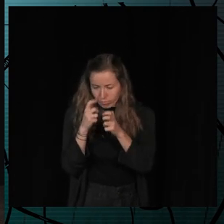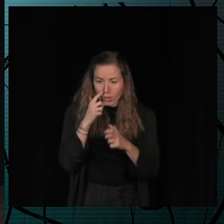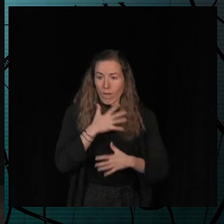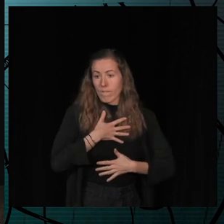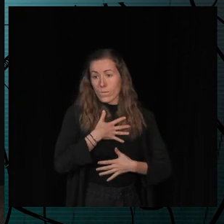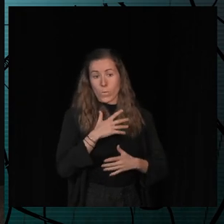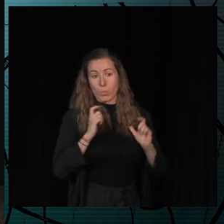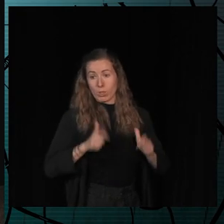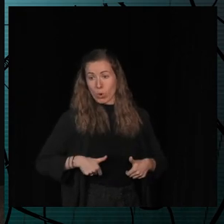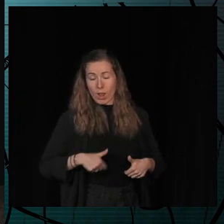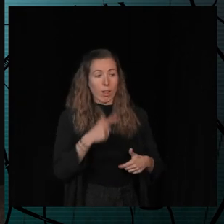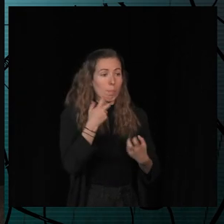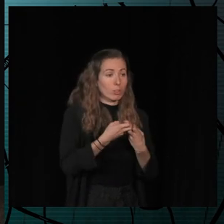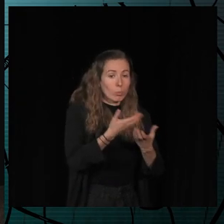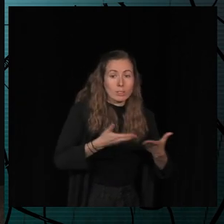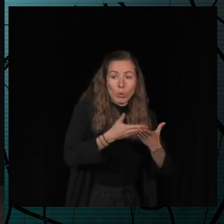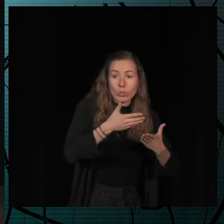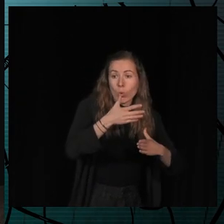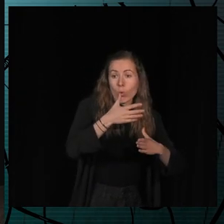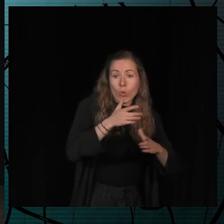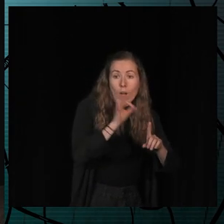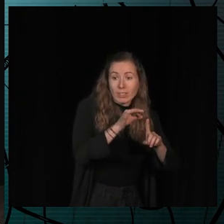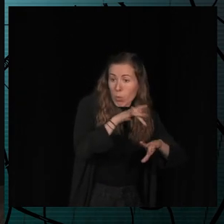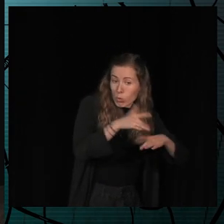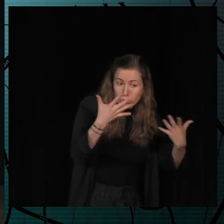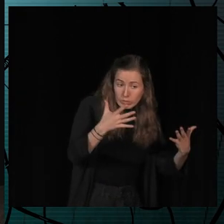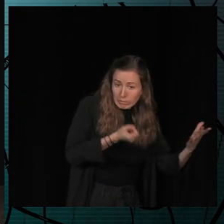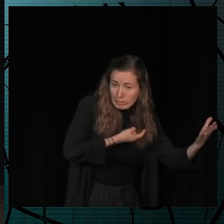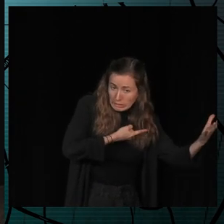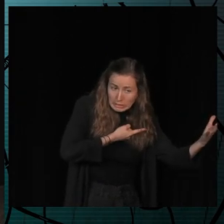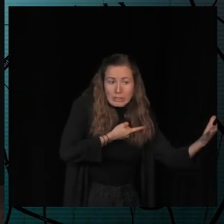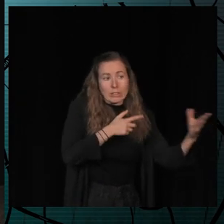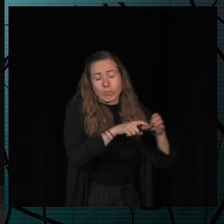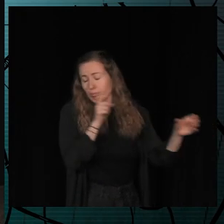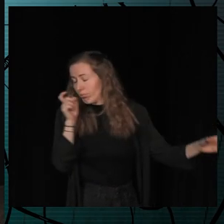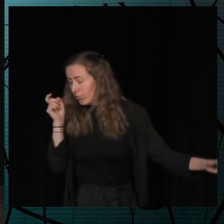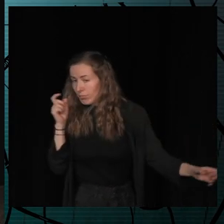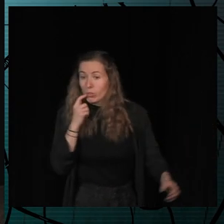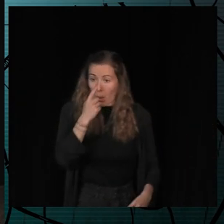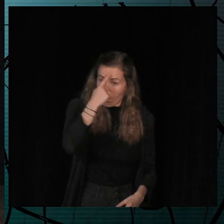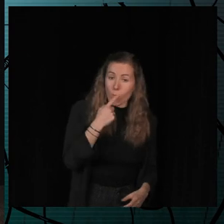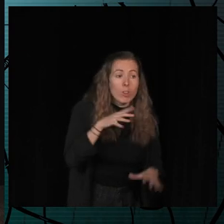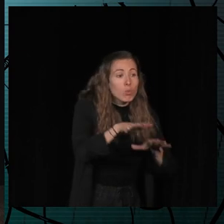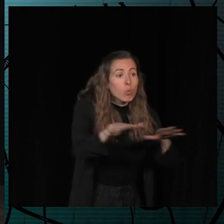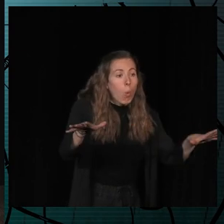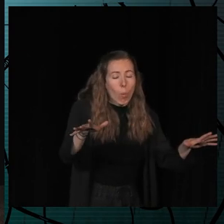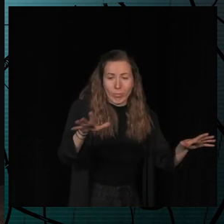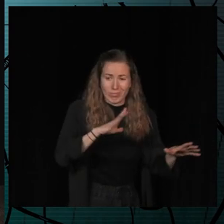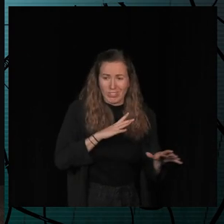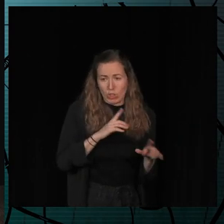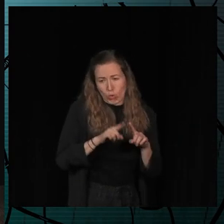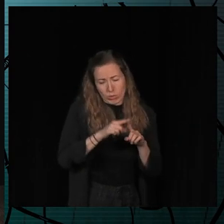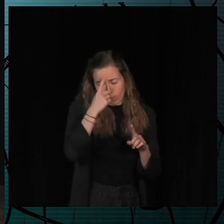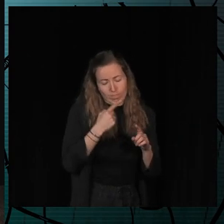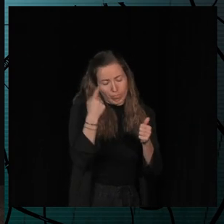scolaire ils ont vécu une situation de harcèlement ce ne sont pas n'importe qui et ce qui est vrai c'est qu'on observe une